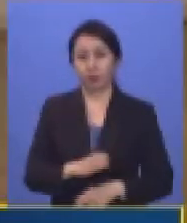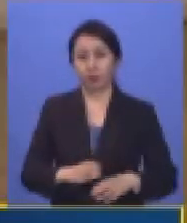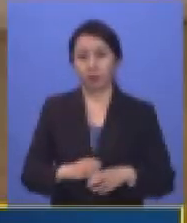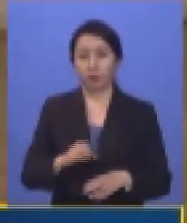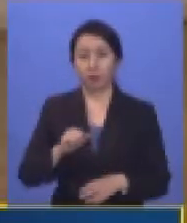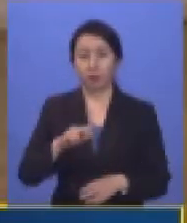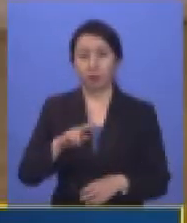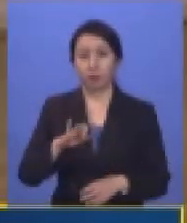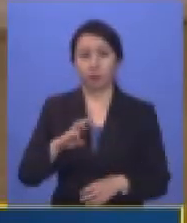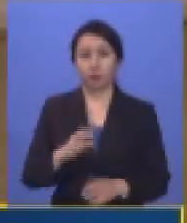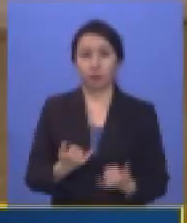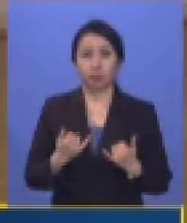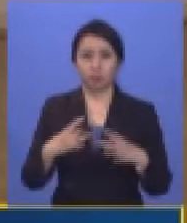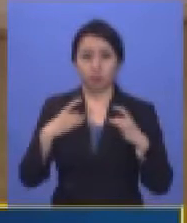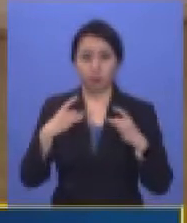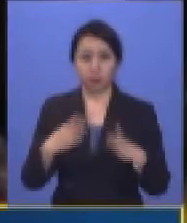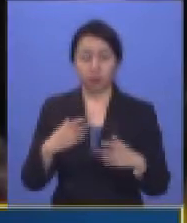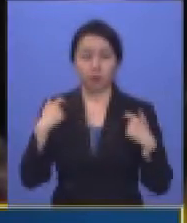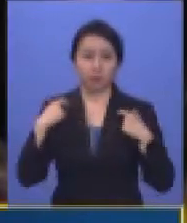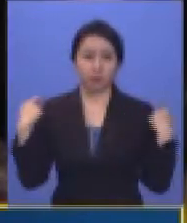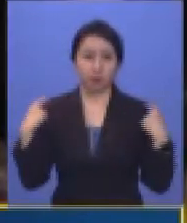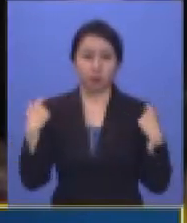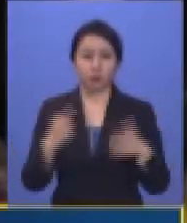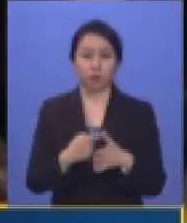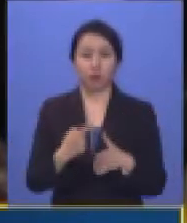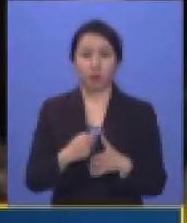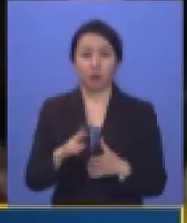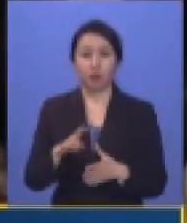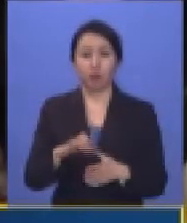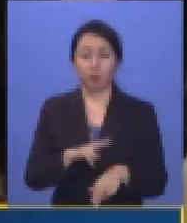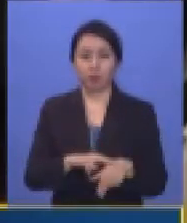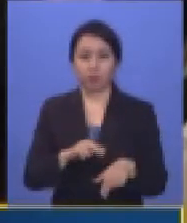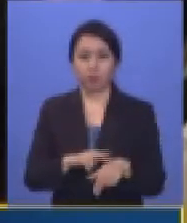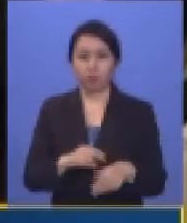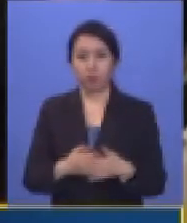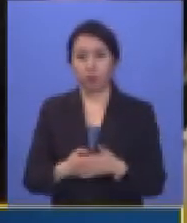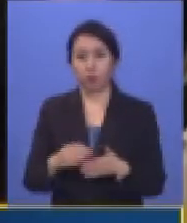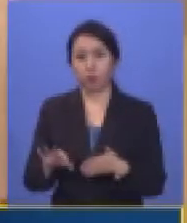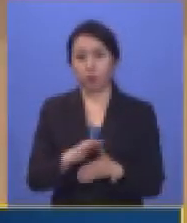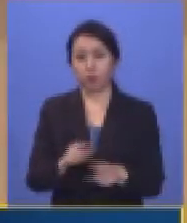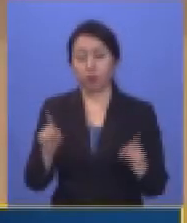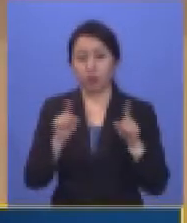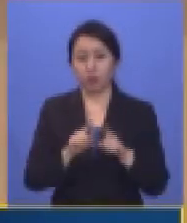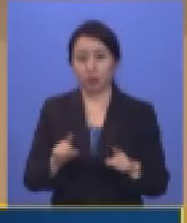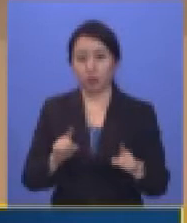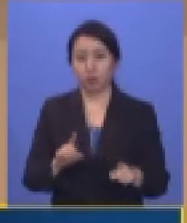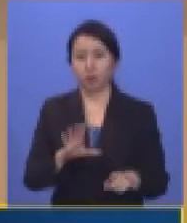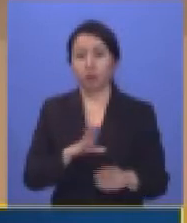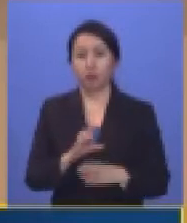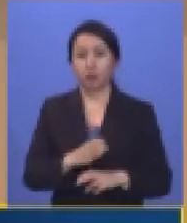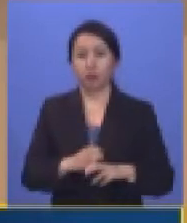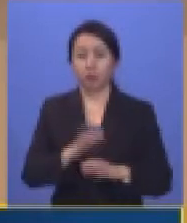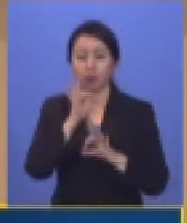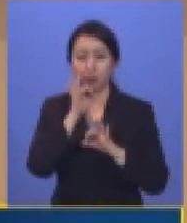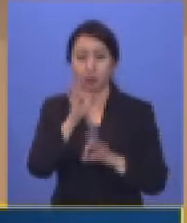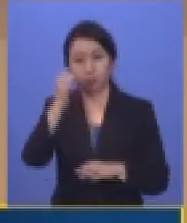Тимур Абдельманов. В честь праздника офицер получил звание подполковник полиции досрочно. Особенно трогательным был эпизод